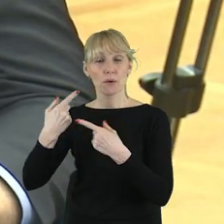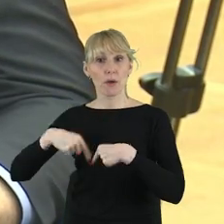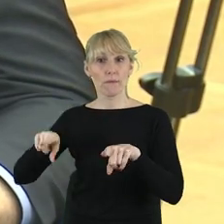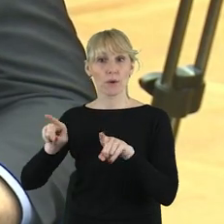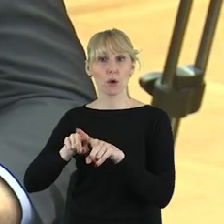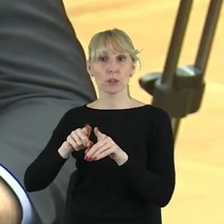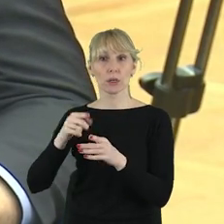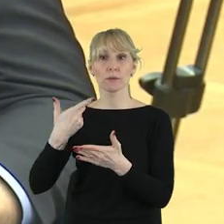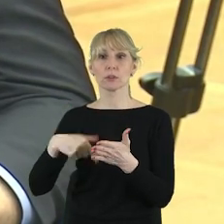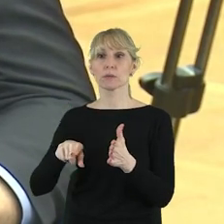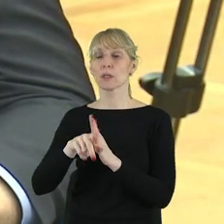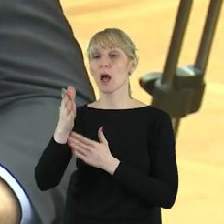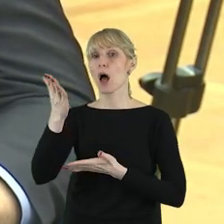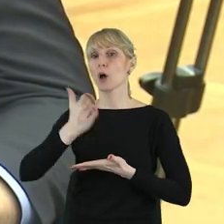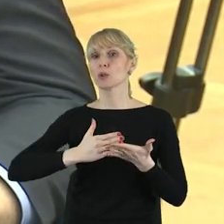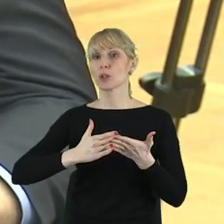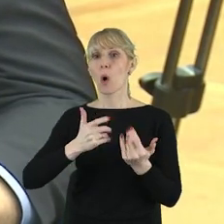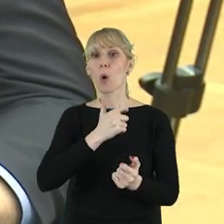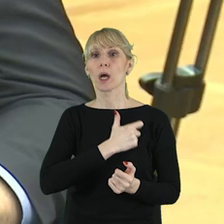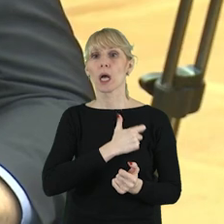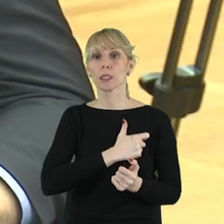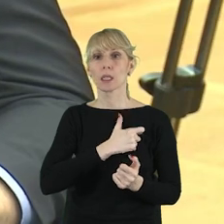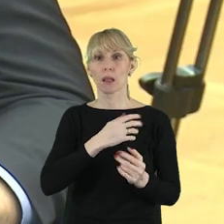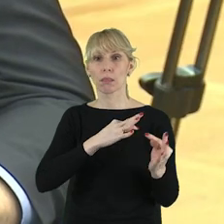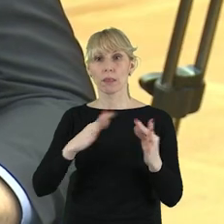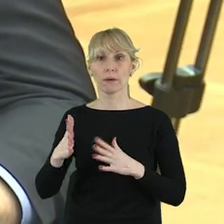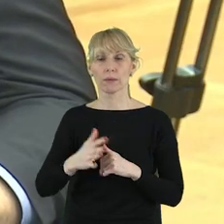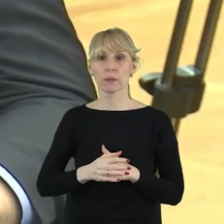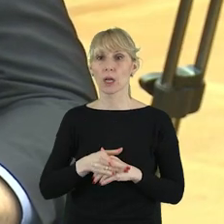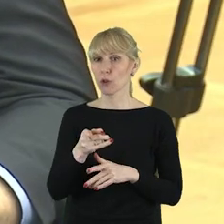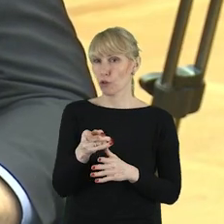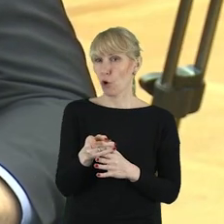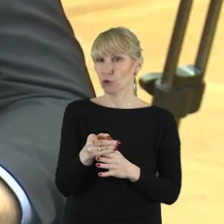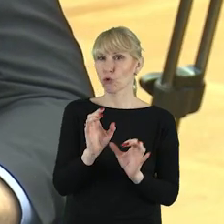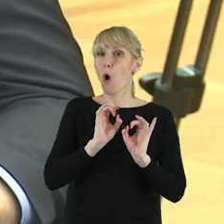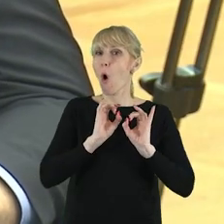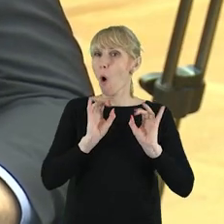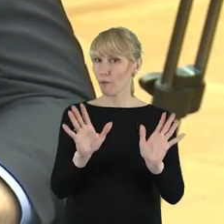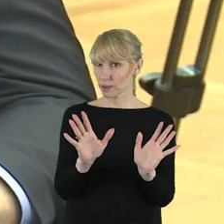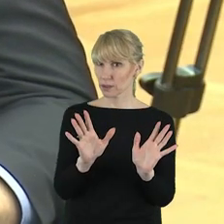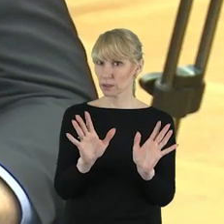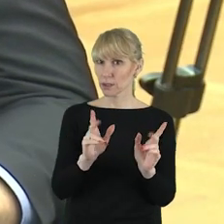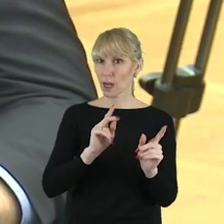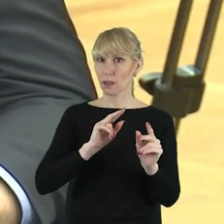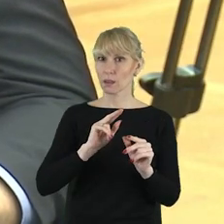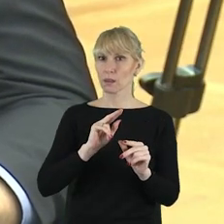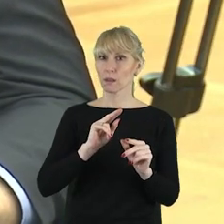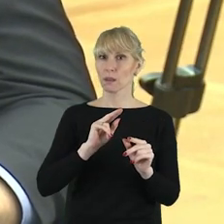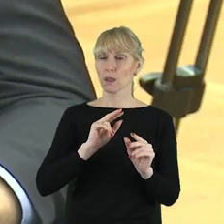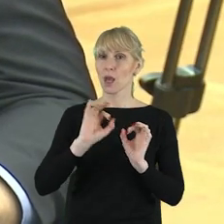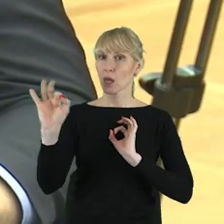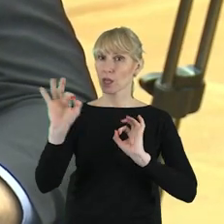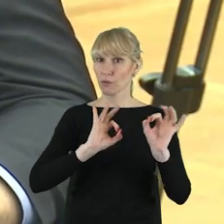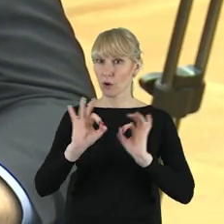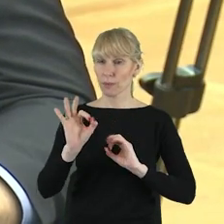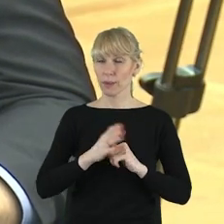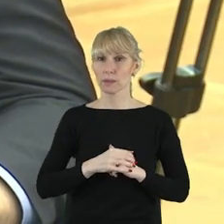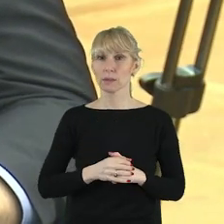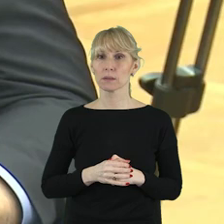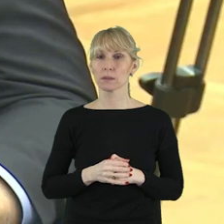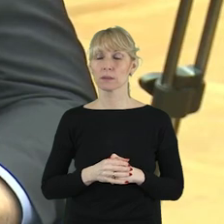jako oficjalny komunikat czy dyrekcji szpitala, czy zarządu o podjęciu i